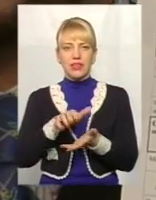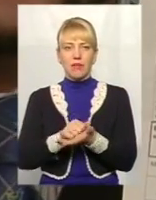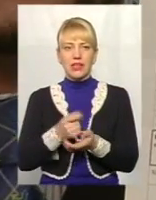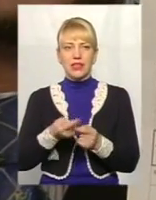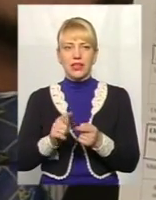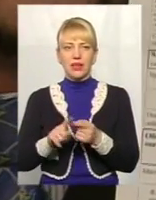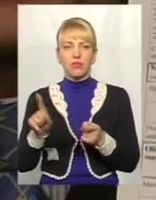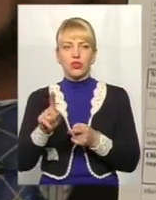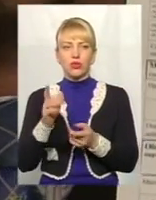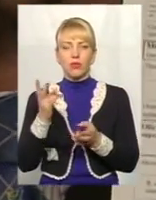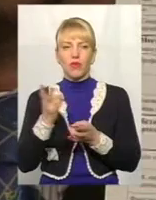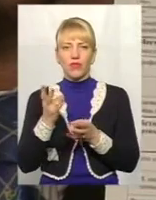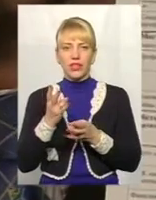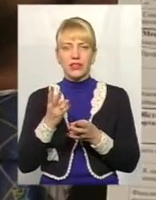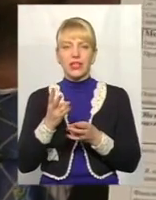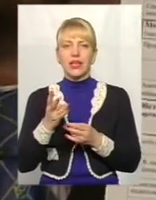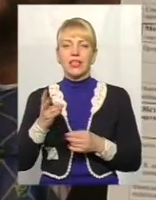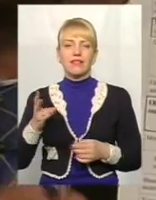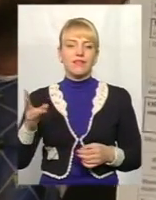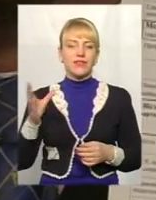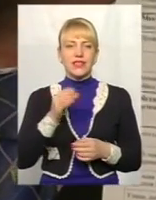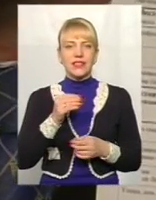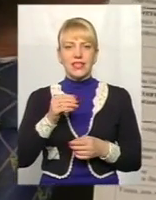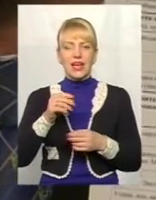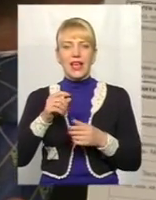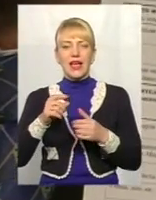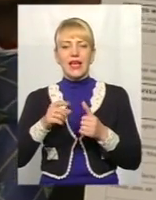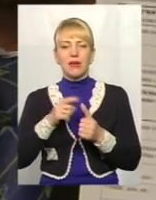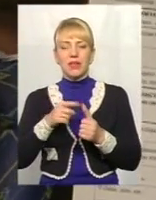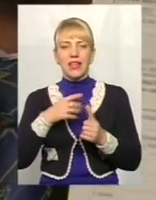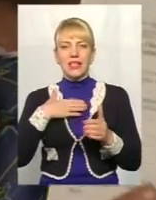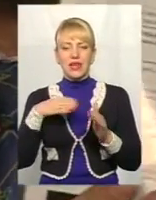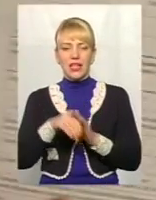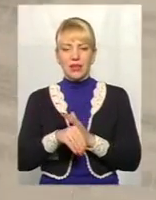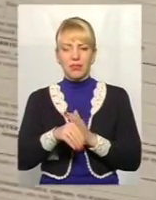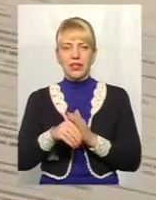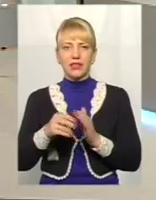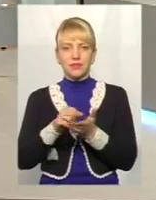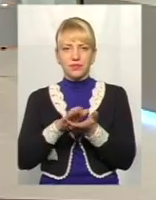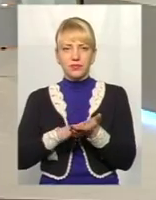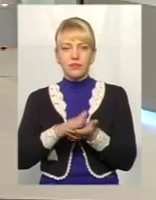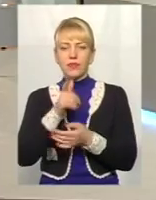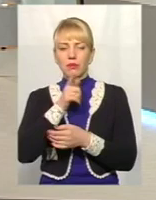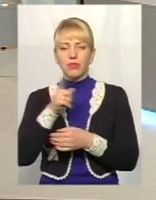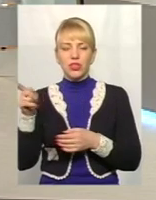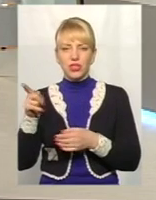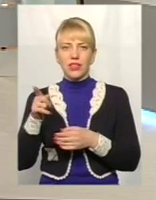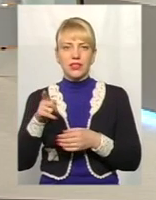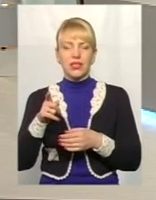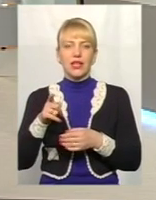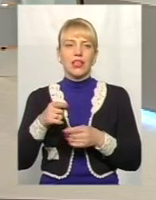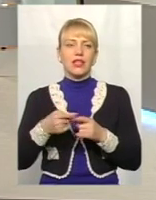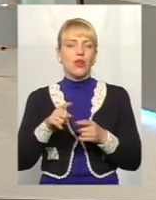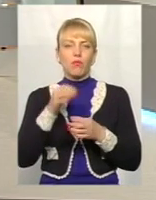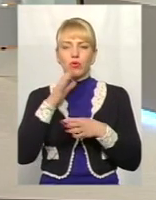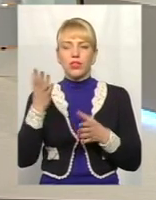що має ідентифікувати усі абсолютно імена загиблих під час Голокосту. Таку анкету може заповнити будь-яка